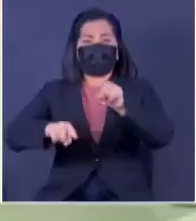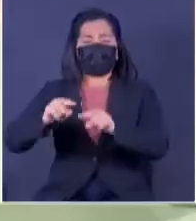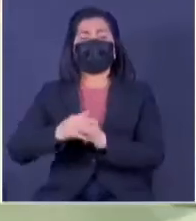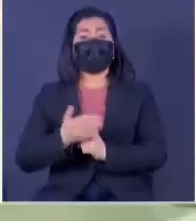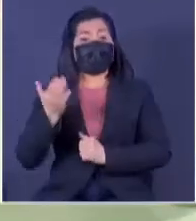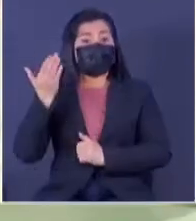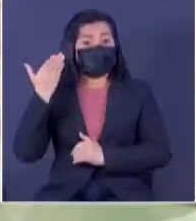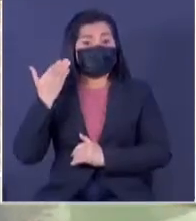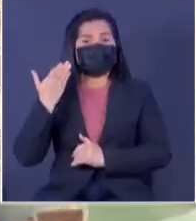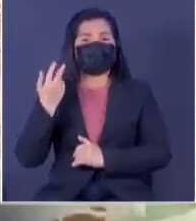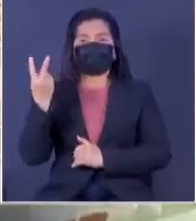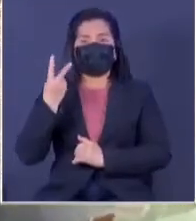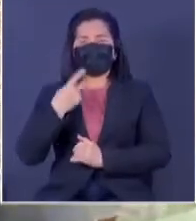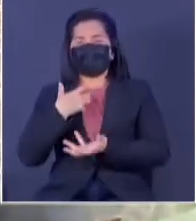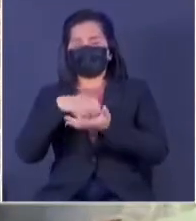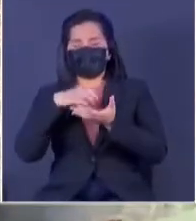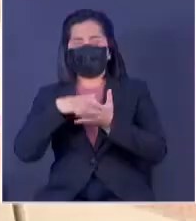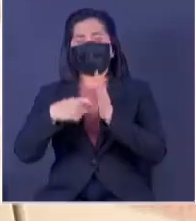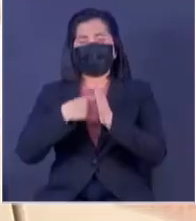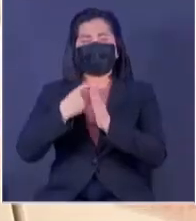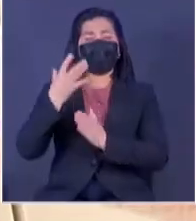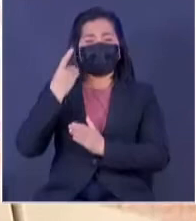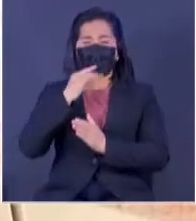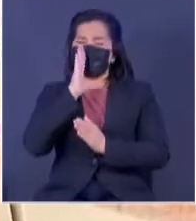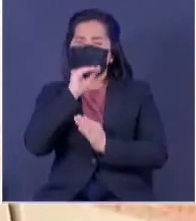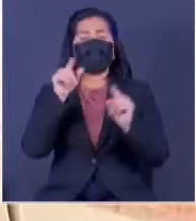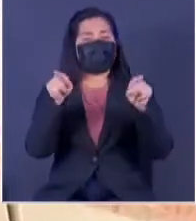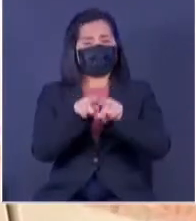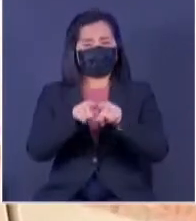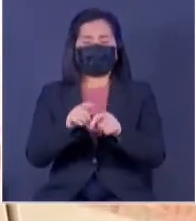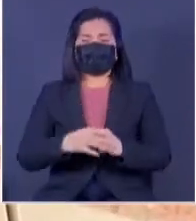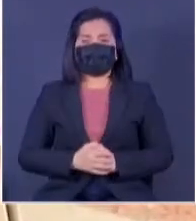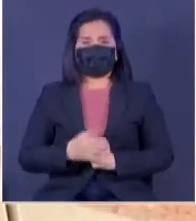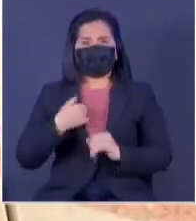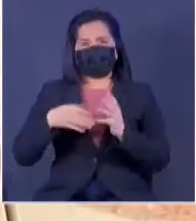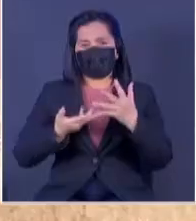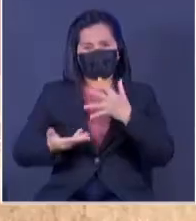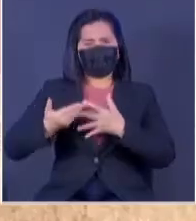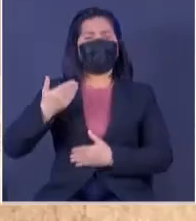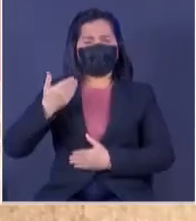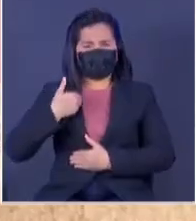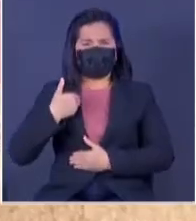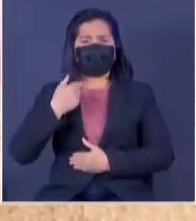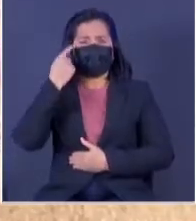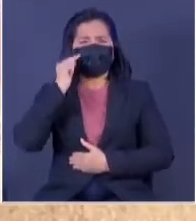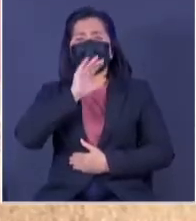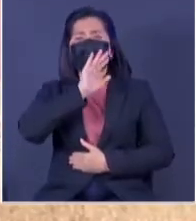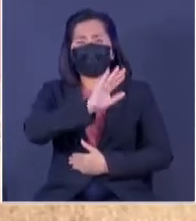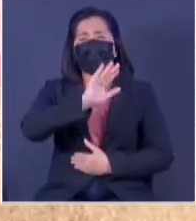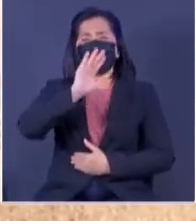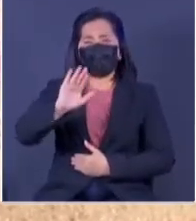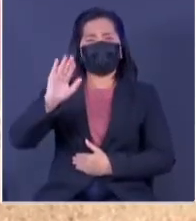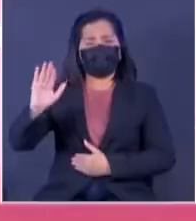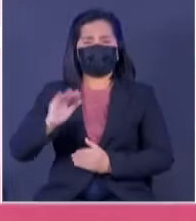อโอภาสกับคุณอนุทินระบุเมื่อวานนี้ตรงกันก็คือมันยังมีอีกหลายขั้นตอนแล้วก็เป็นเพียงความคิดความเห็นของ